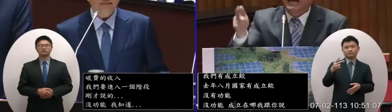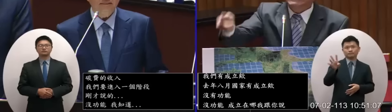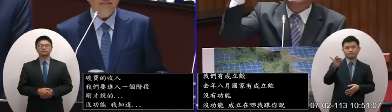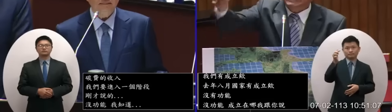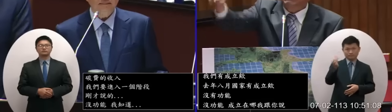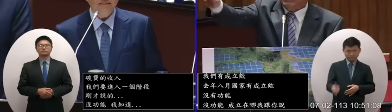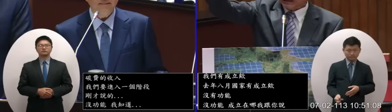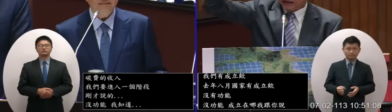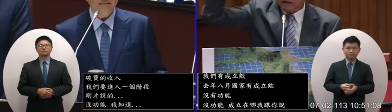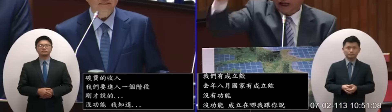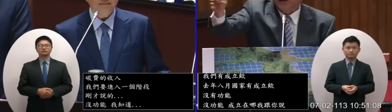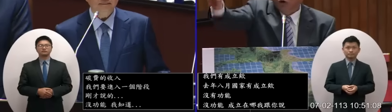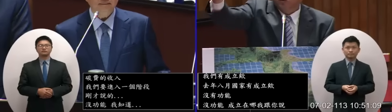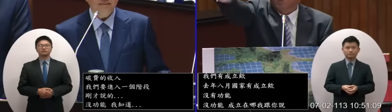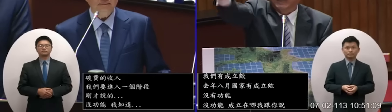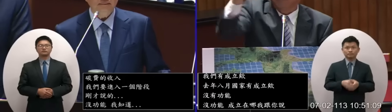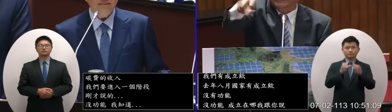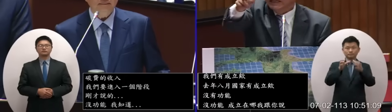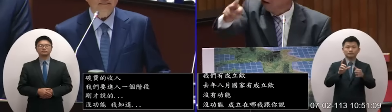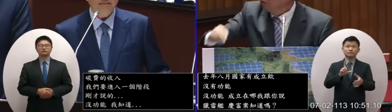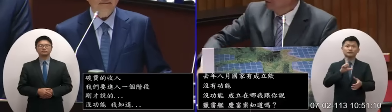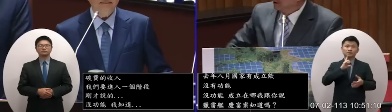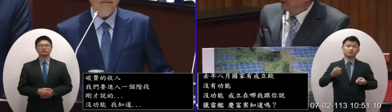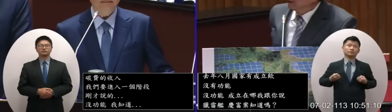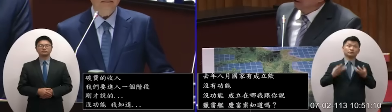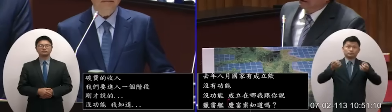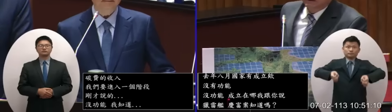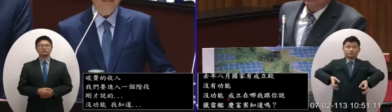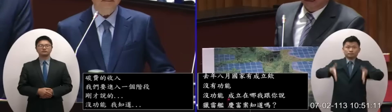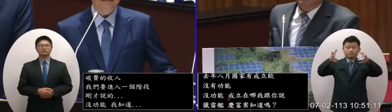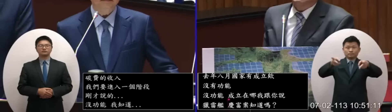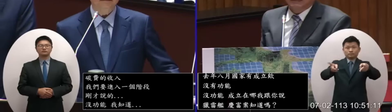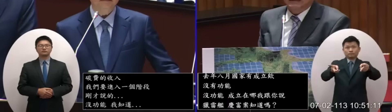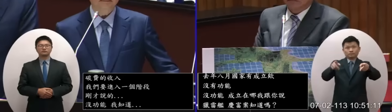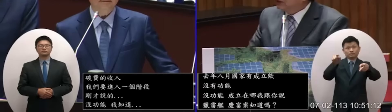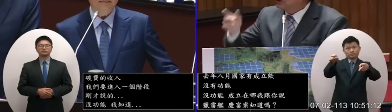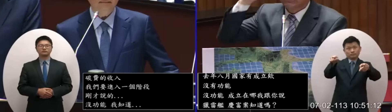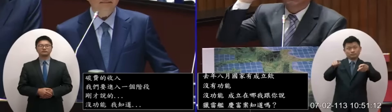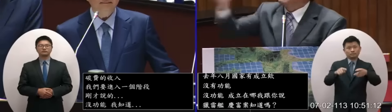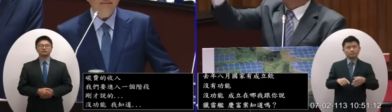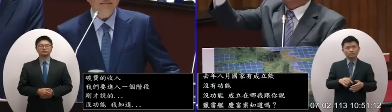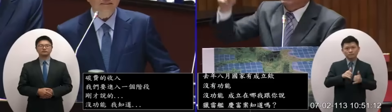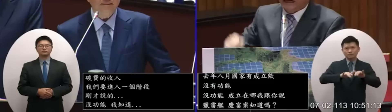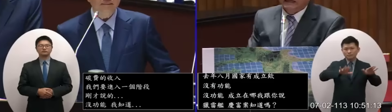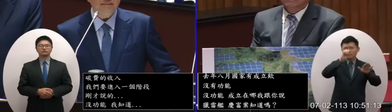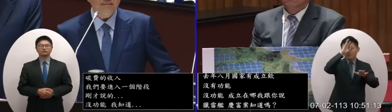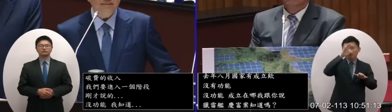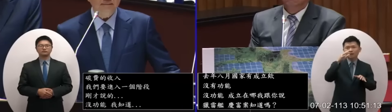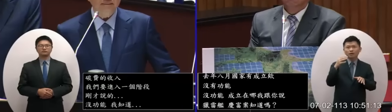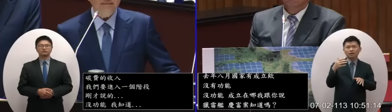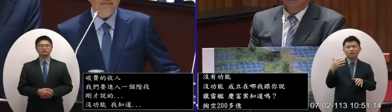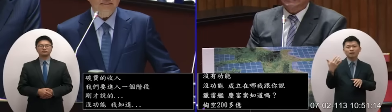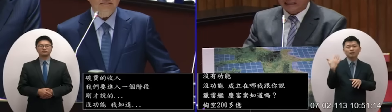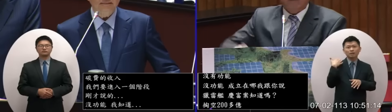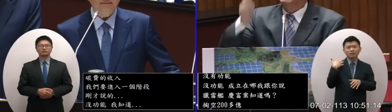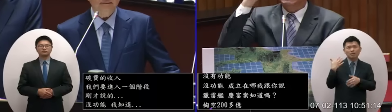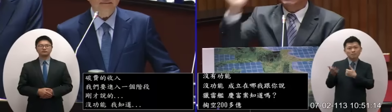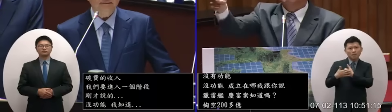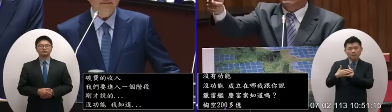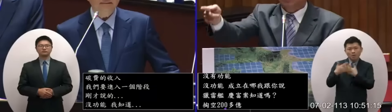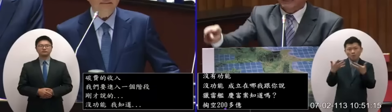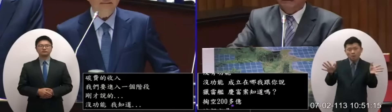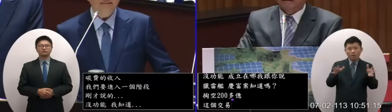成立伫庆富大楼的2楼，是安怎？是安怎？是民进党欠伊足济呢？还是台湾人欠伊足